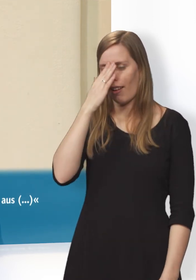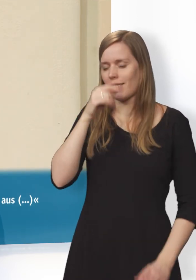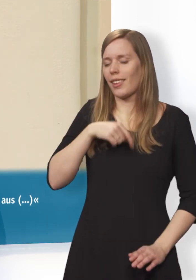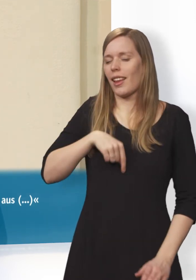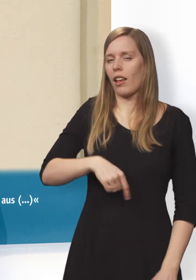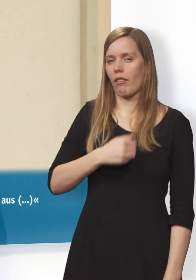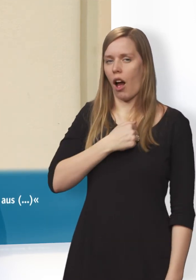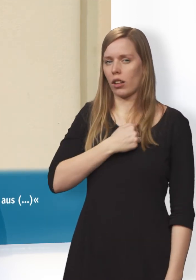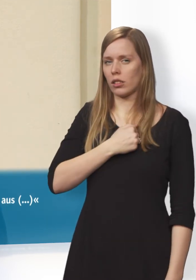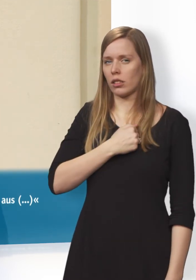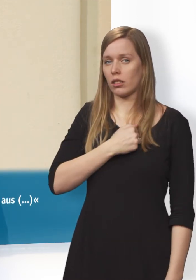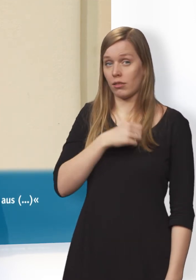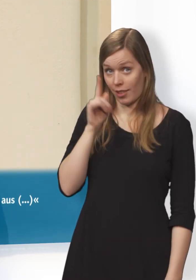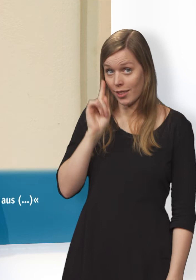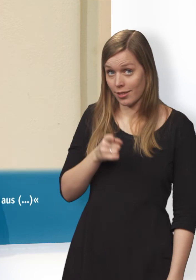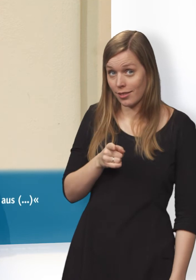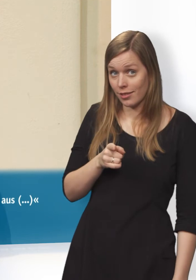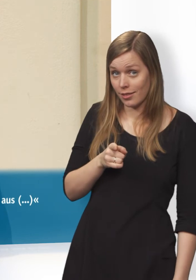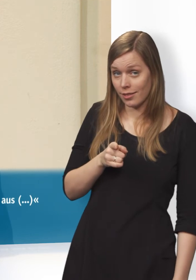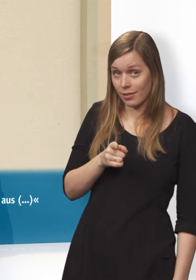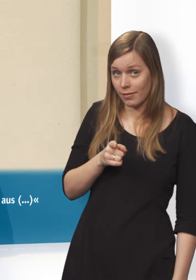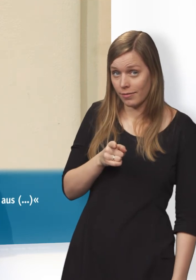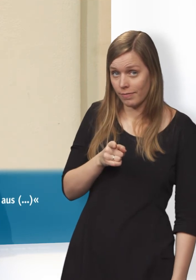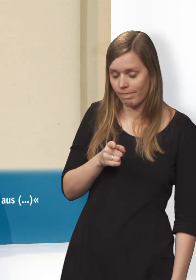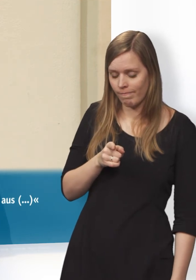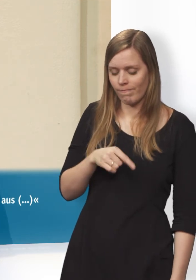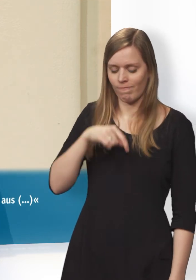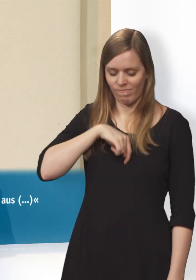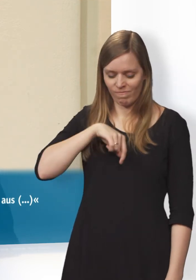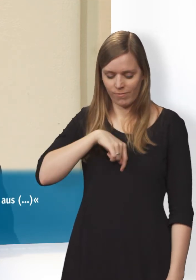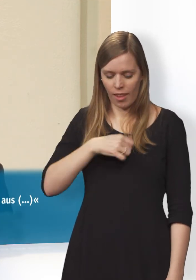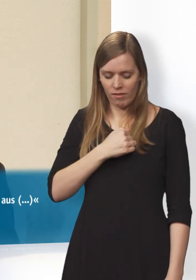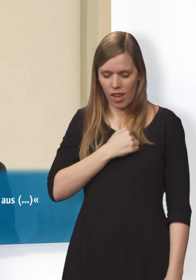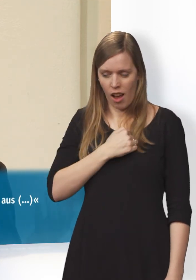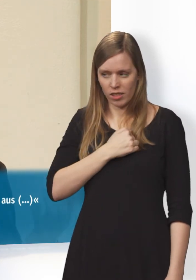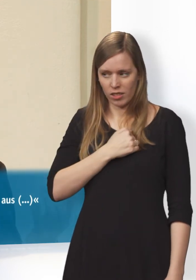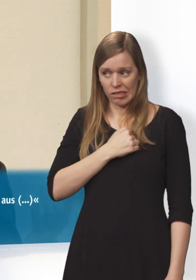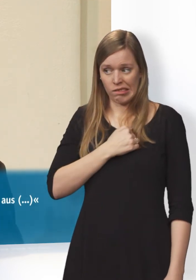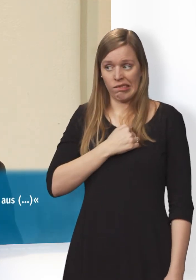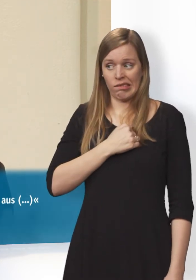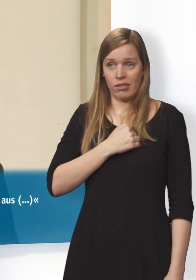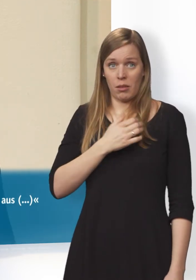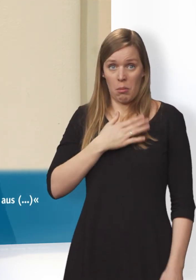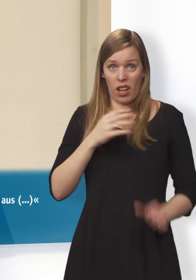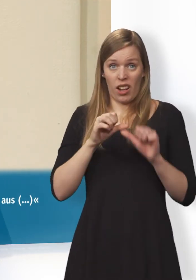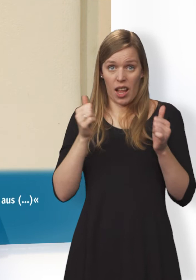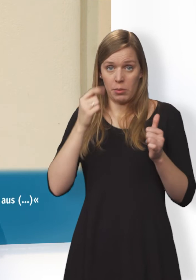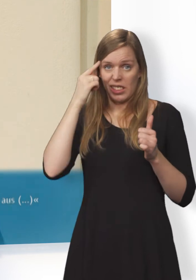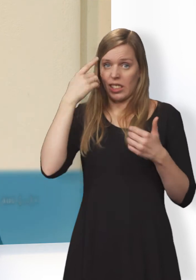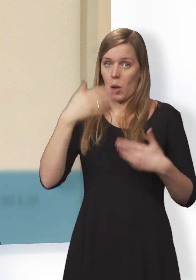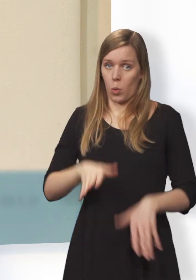ist es gibt die angst in uns unser leben könnte sinnlos gewesen